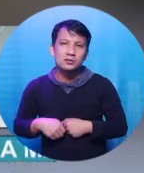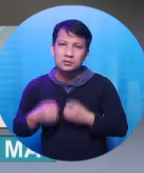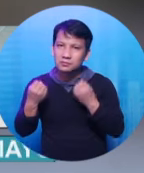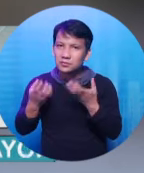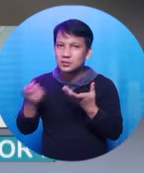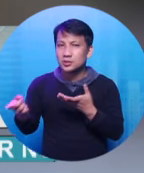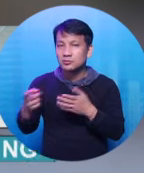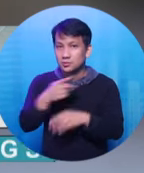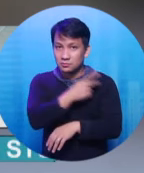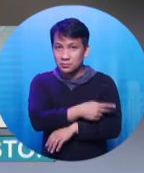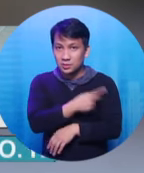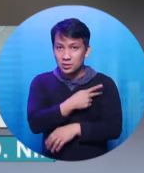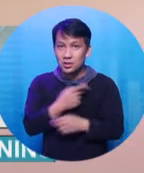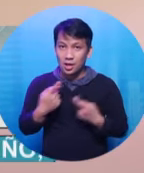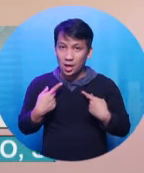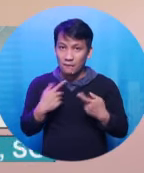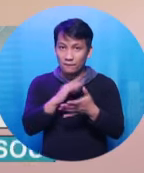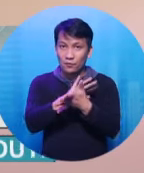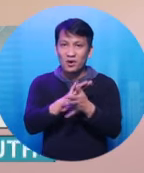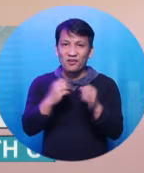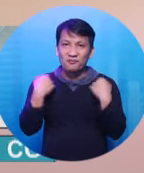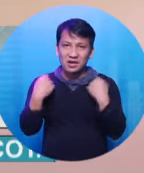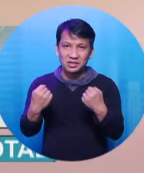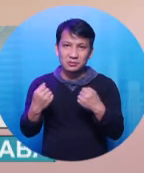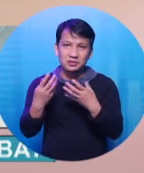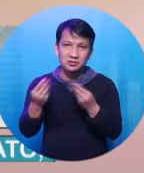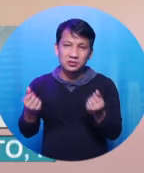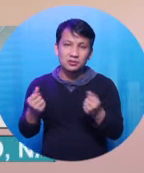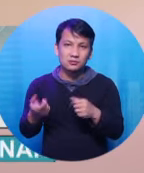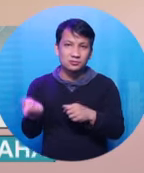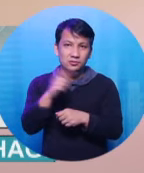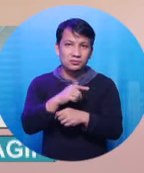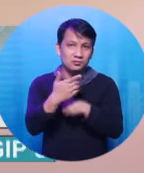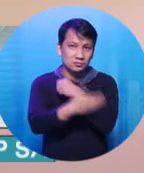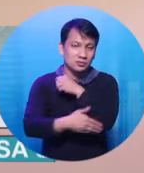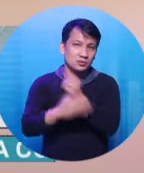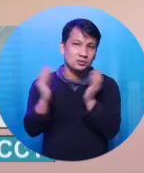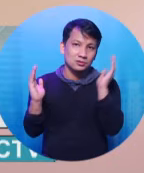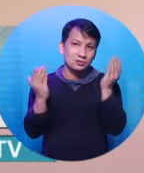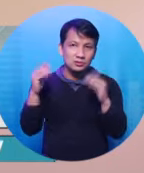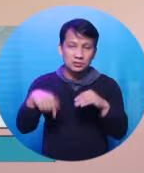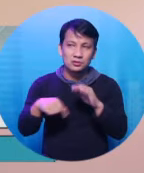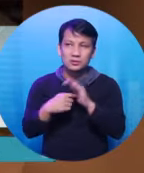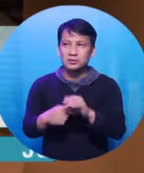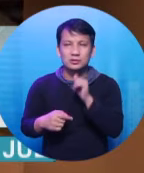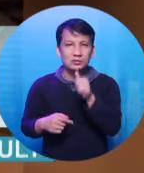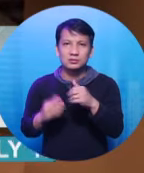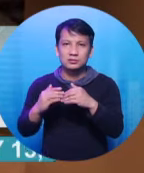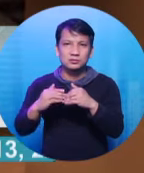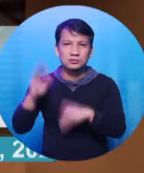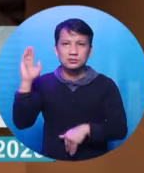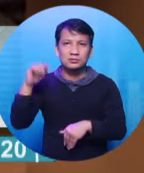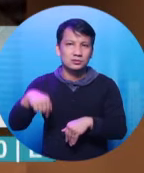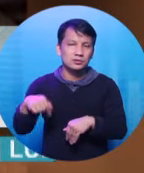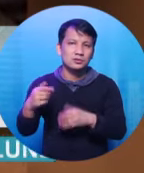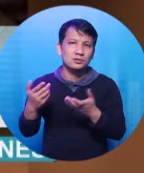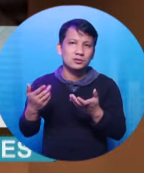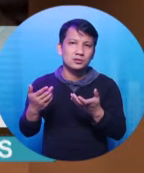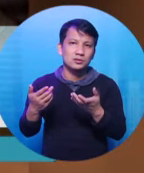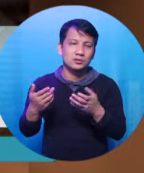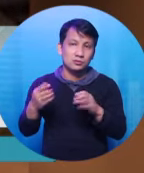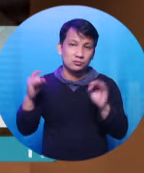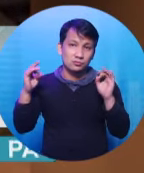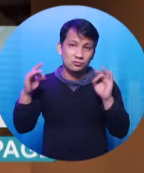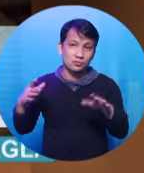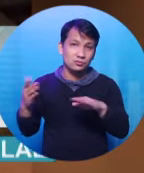mga patients po. And to compare with the other countries, Sir Rafi, hindi gaanong mataas po yung mortality